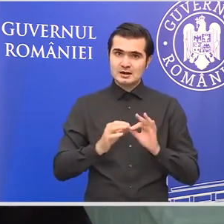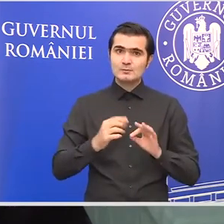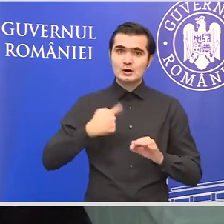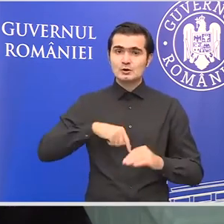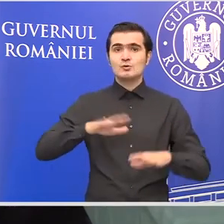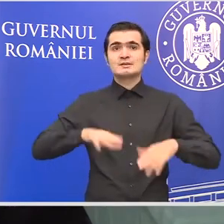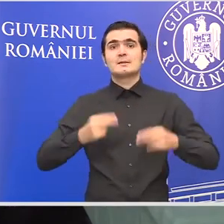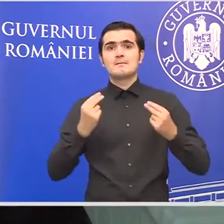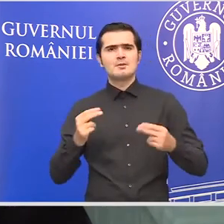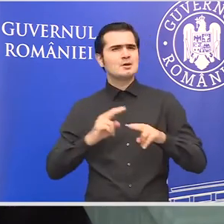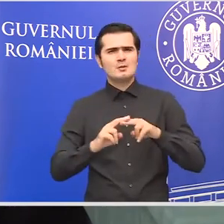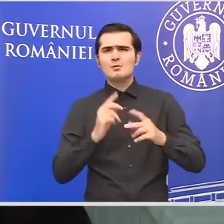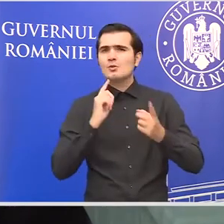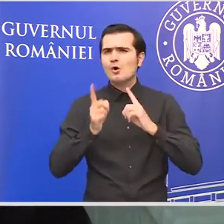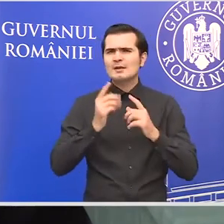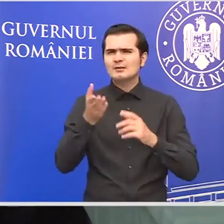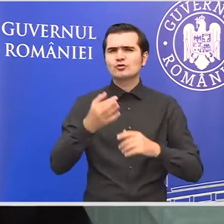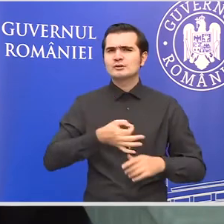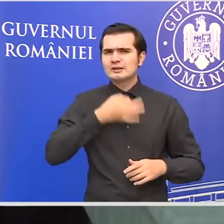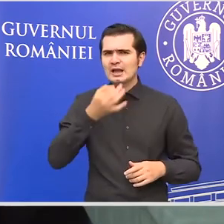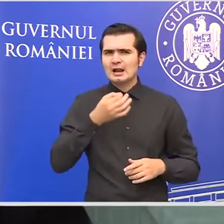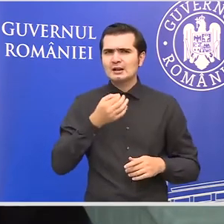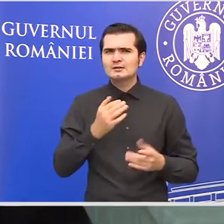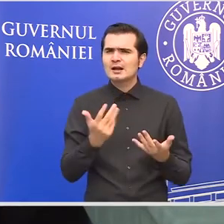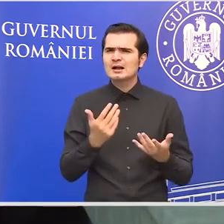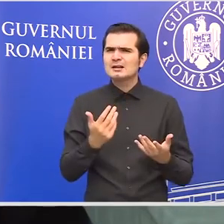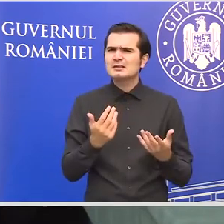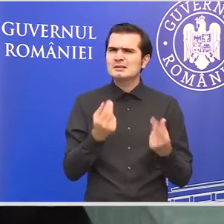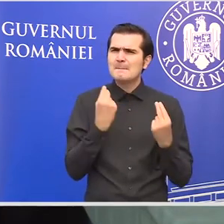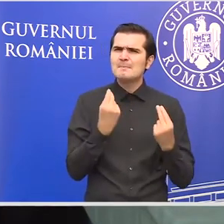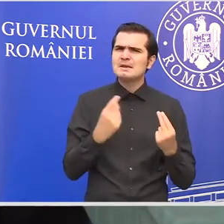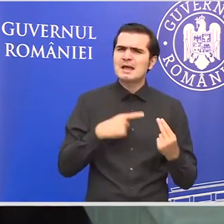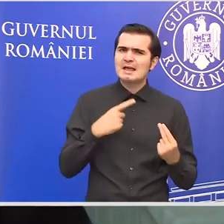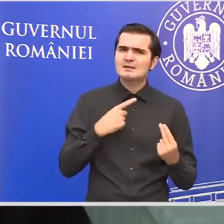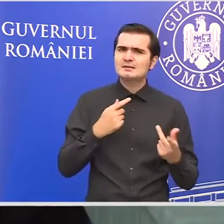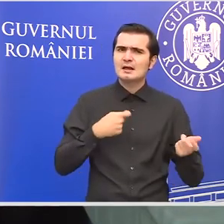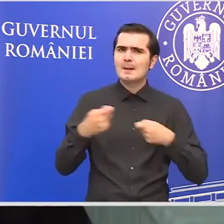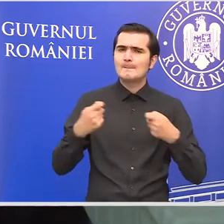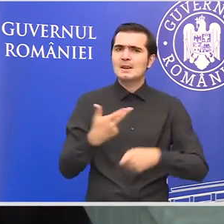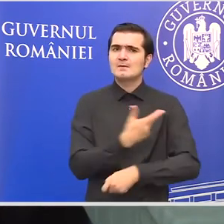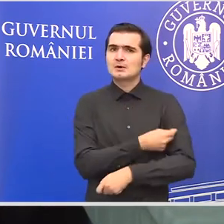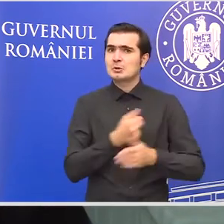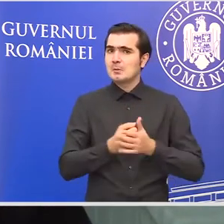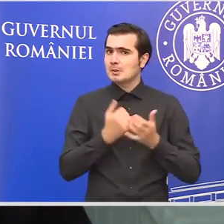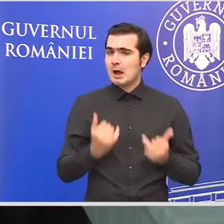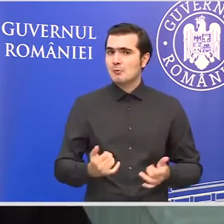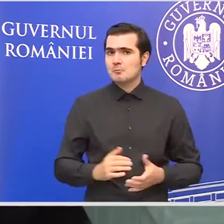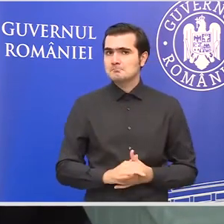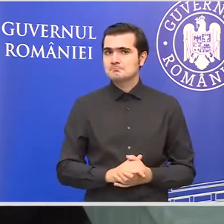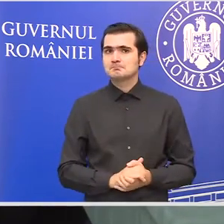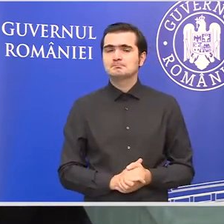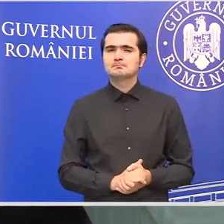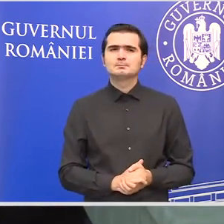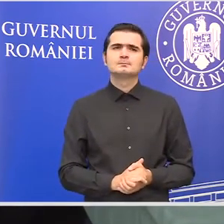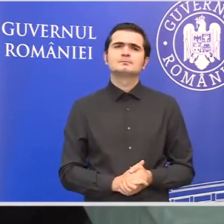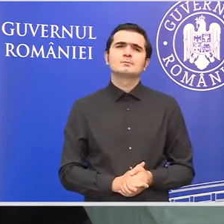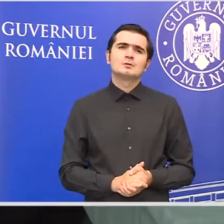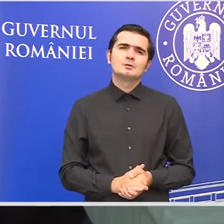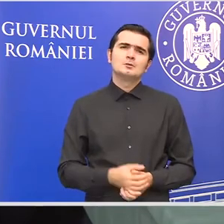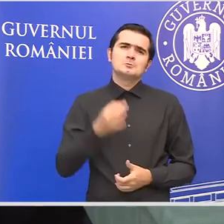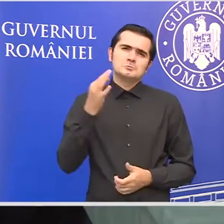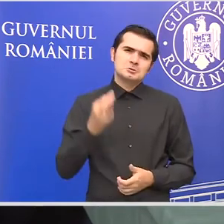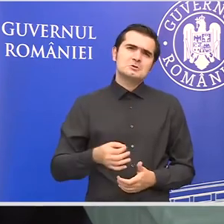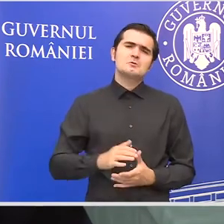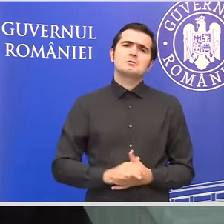bine. Cum comentați această declarație și cât de bine stăm, de fapt, cu campania de vaccinare? Cu